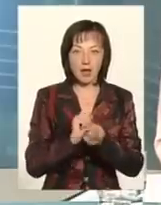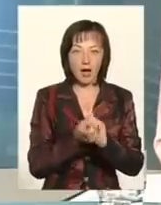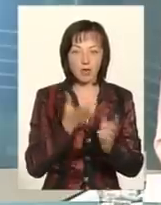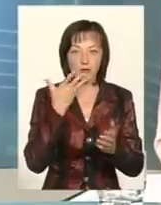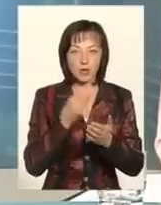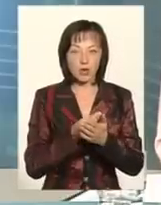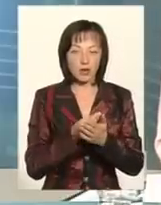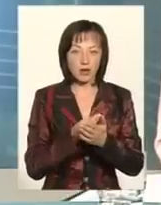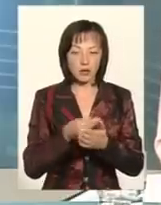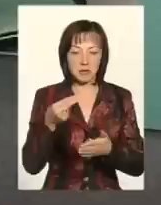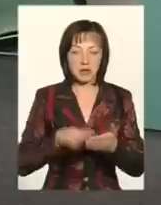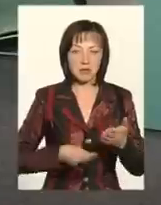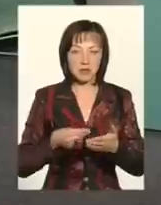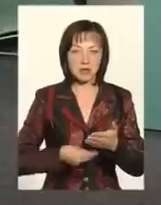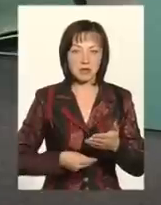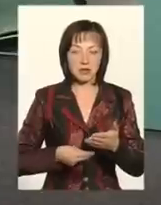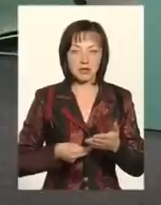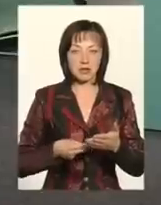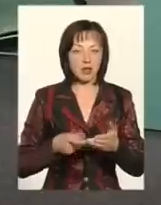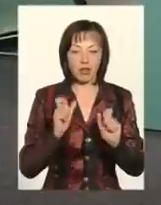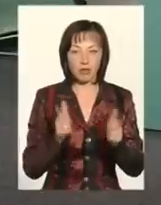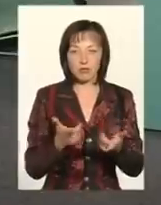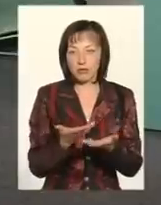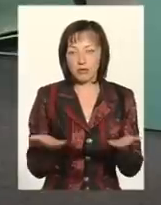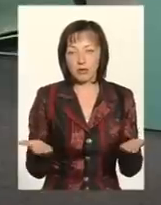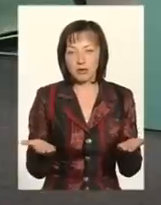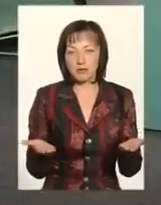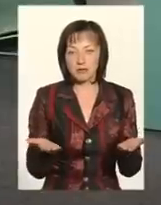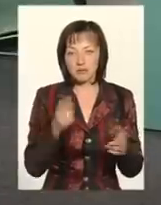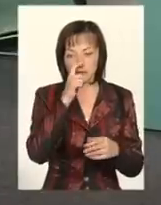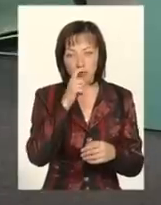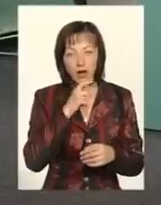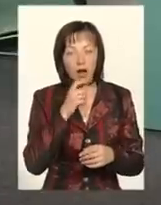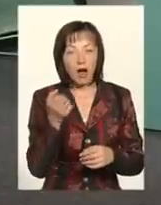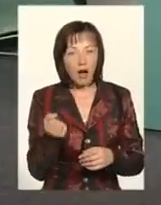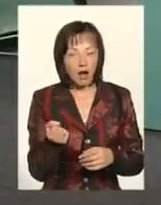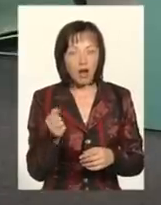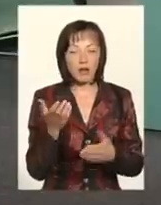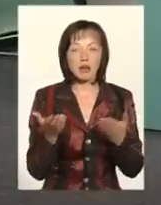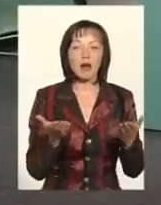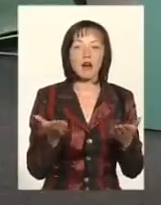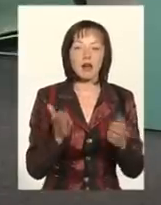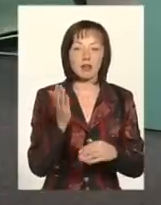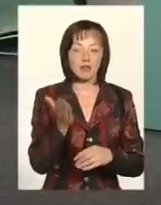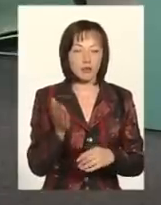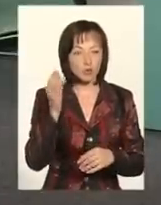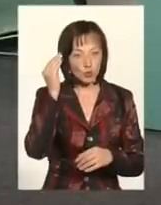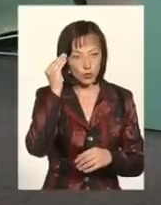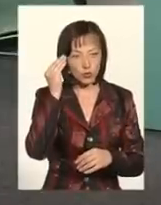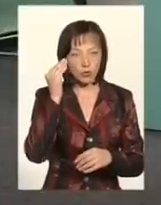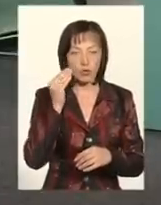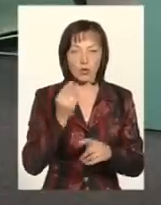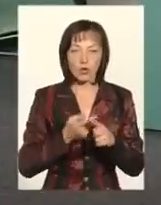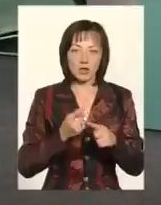нині підписи свої голоси під цим законом яка на вашу думку доля